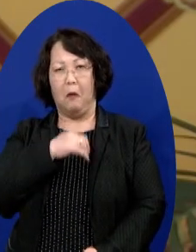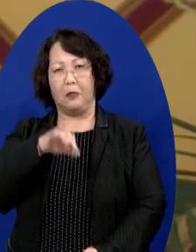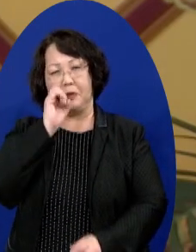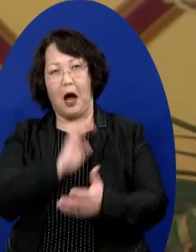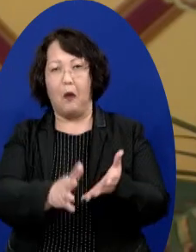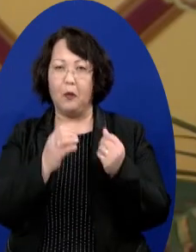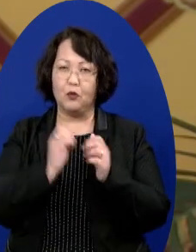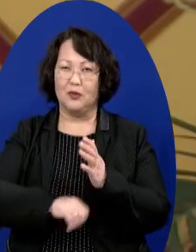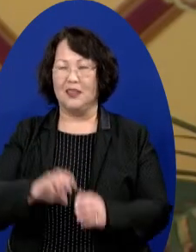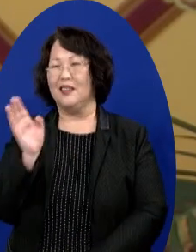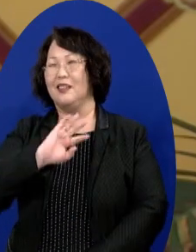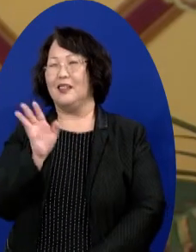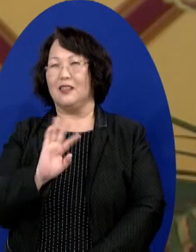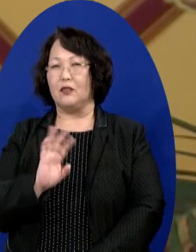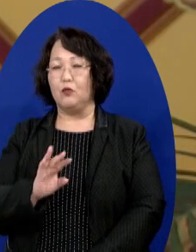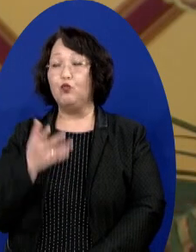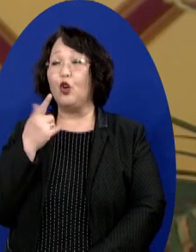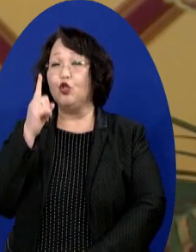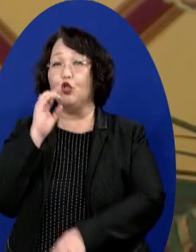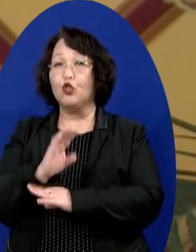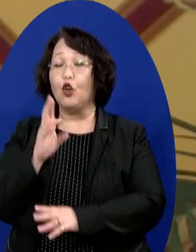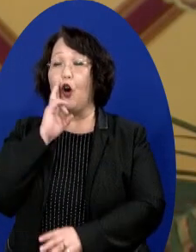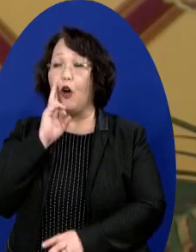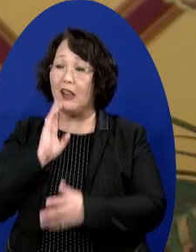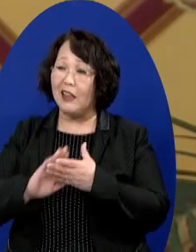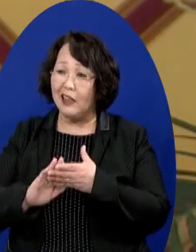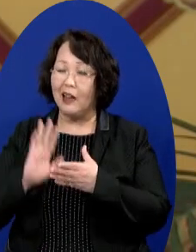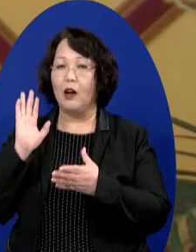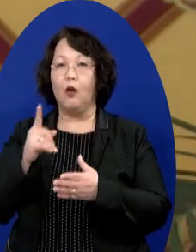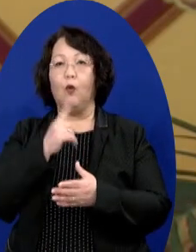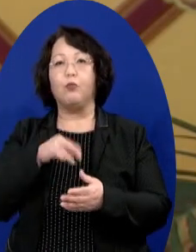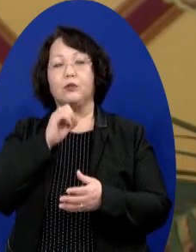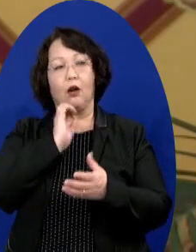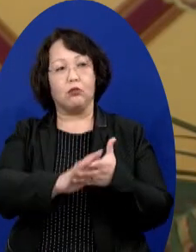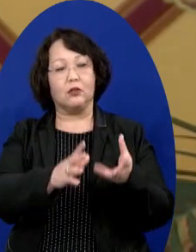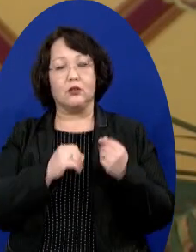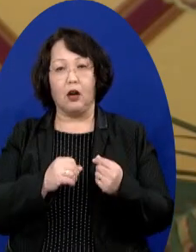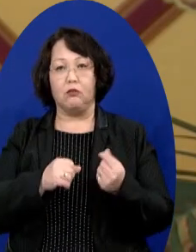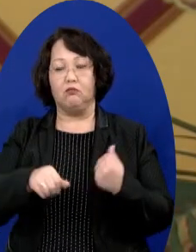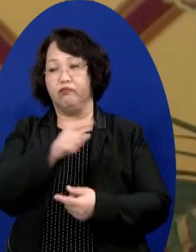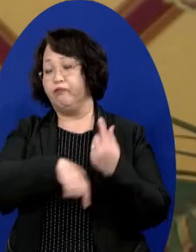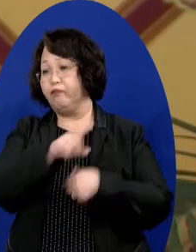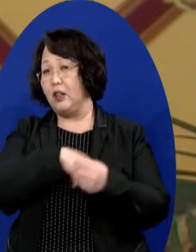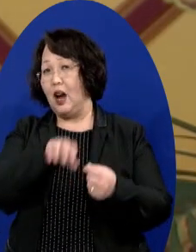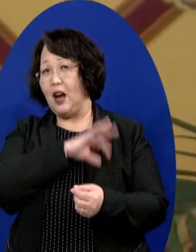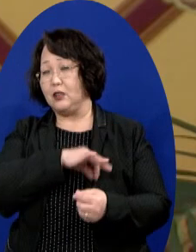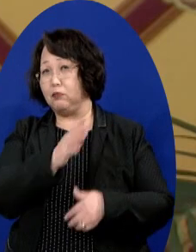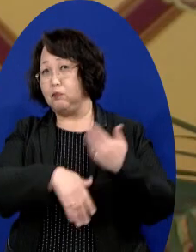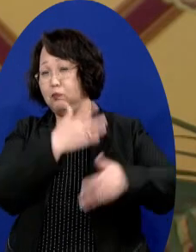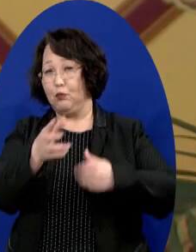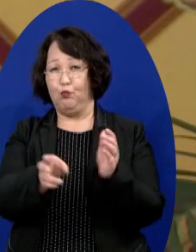болно. Тэгээд нэг өдөртөө хоол идэх мөнгөөрөөч хөрөнгийн зах зээл рүү орж болох байхгүй. Тэгэхээр тэр мөнгөө арай жоохон өөр тийм юм